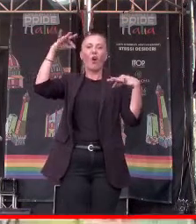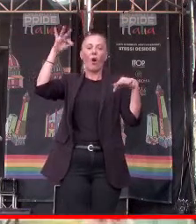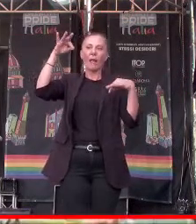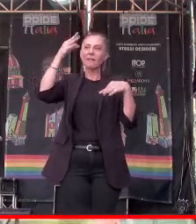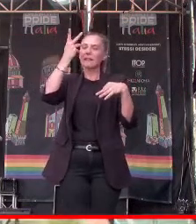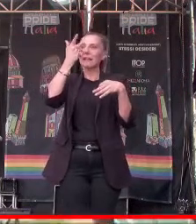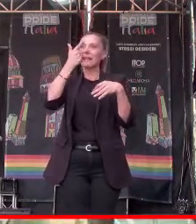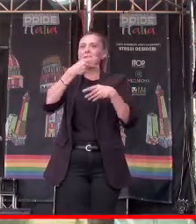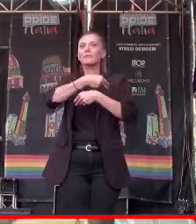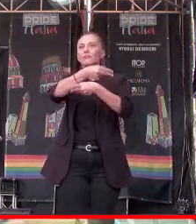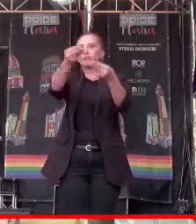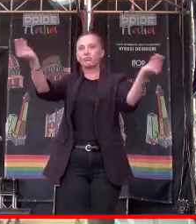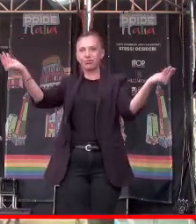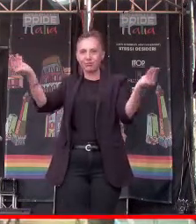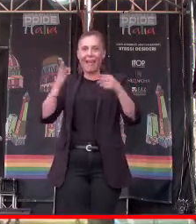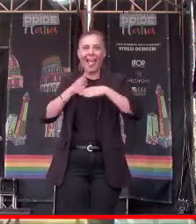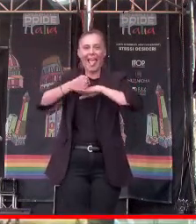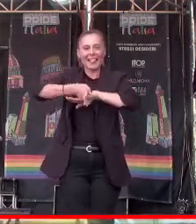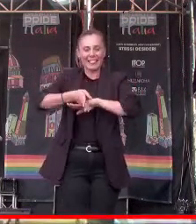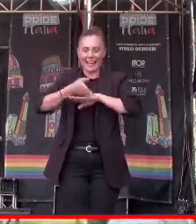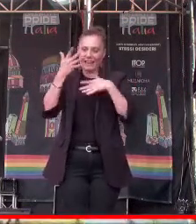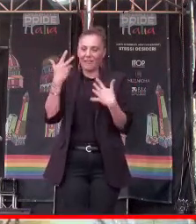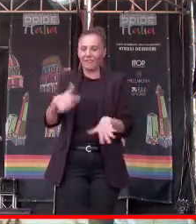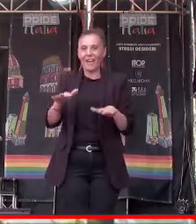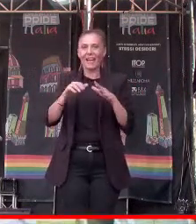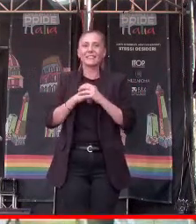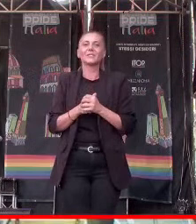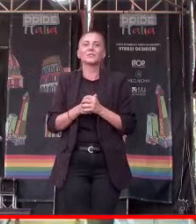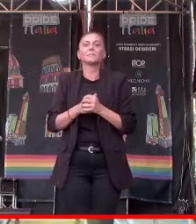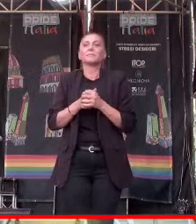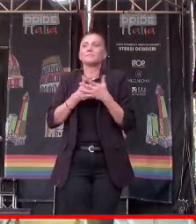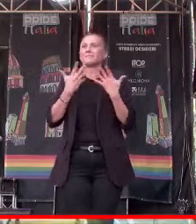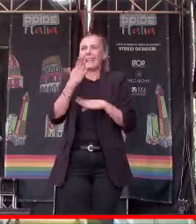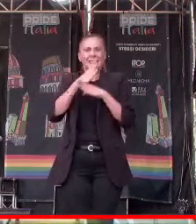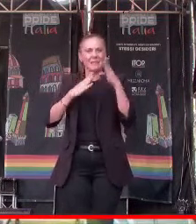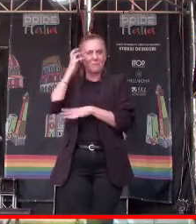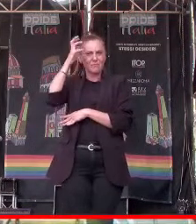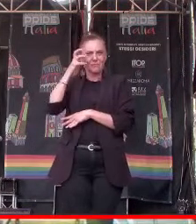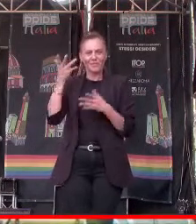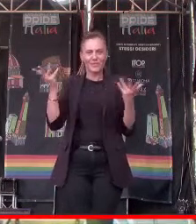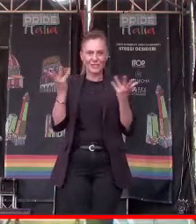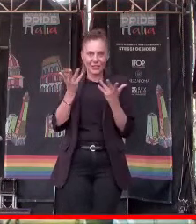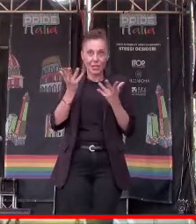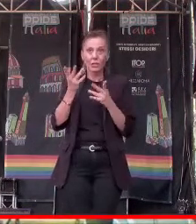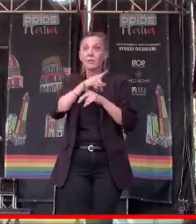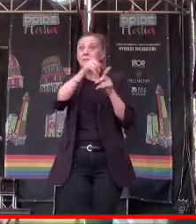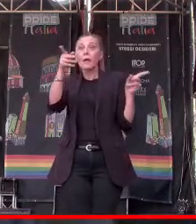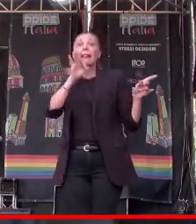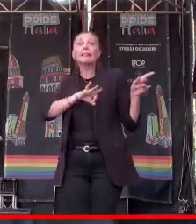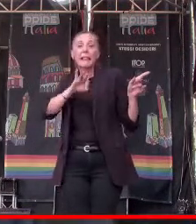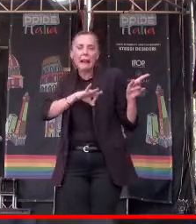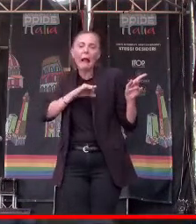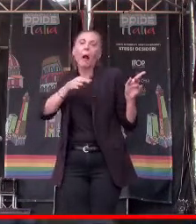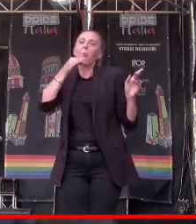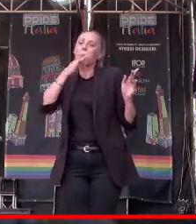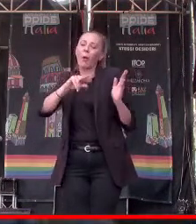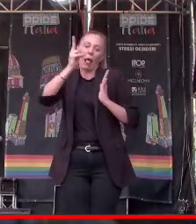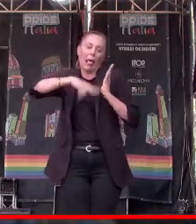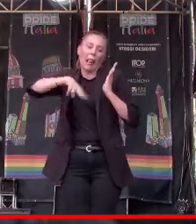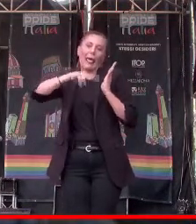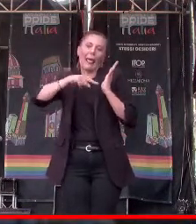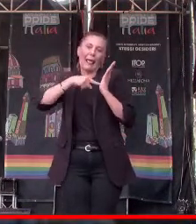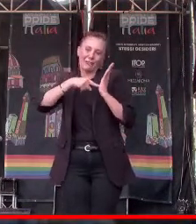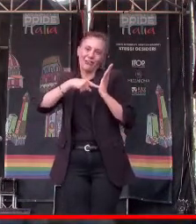stati consegnati all'entrata. E niente, che cos'è il Disability Pride? Se vi interessa leggetelo sul volantino, è molto più